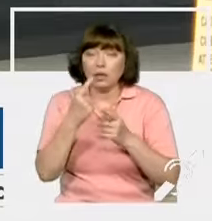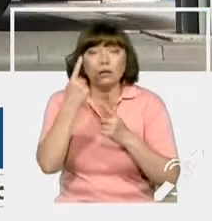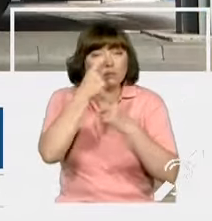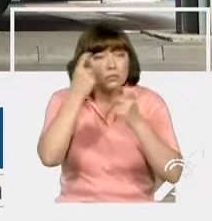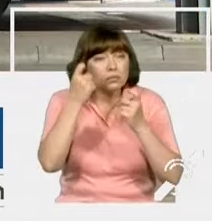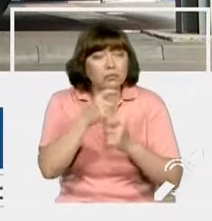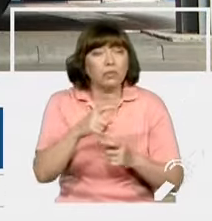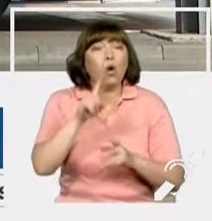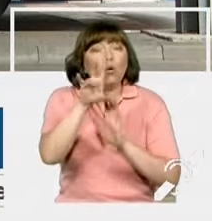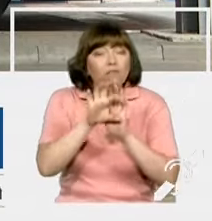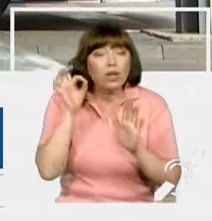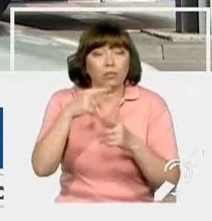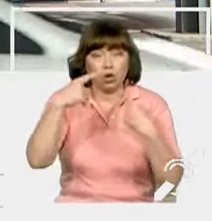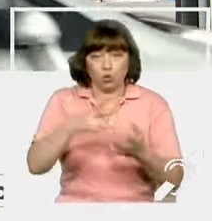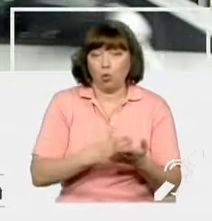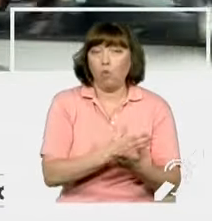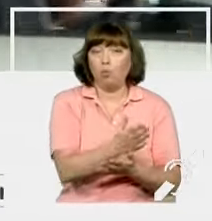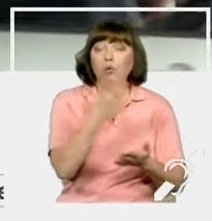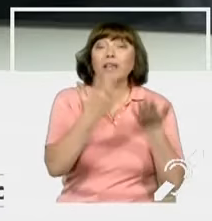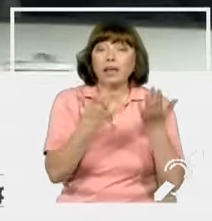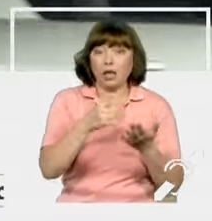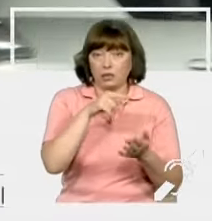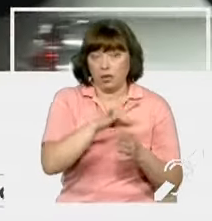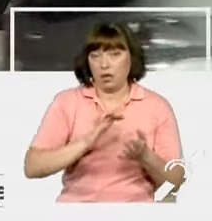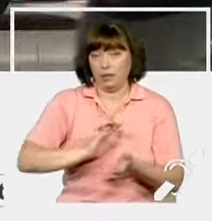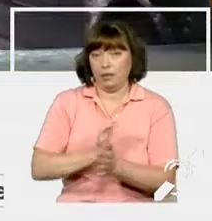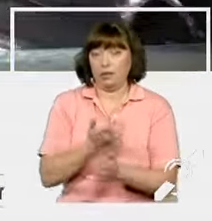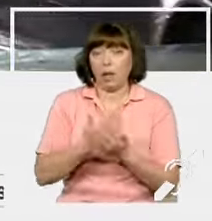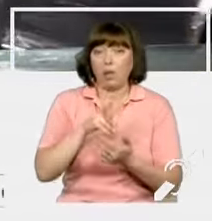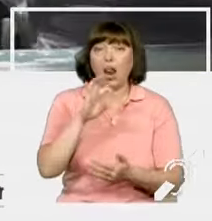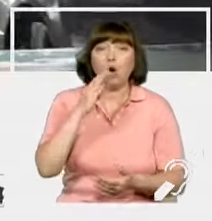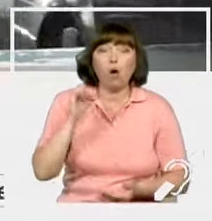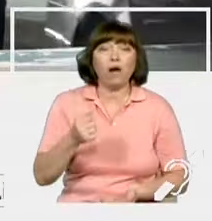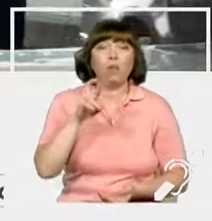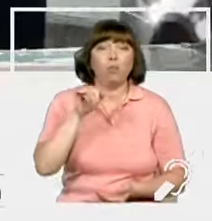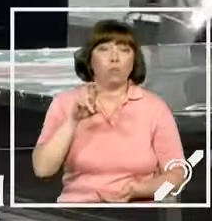la drum și să aleagă punctele de trecere care sunt mai libere, precum cel de la Leova, Bumbăta.